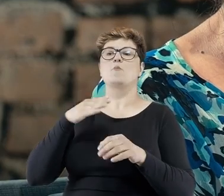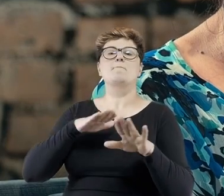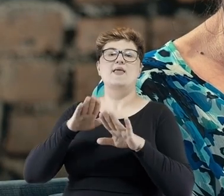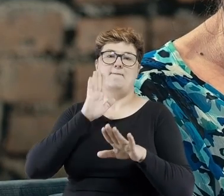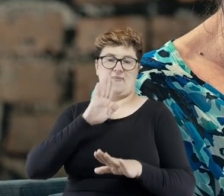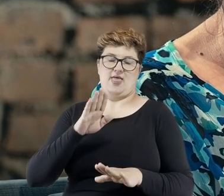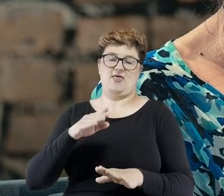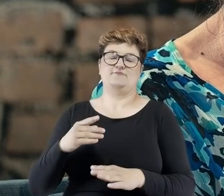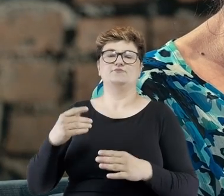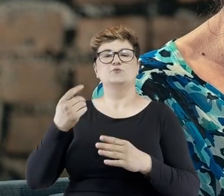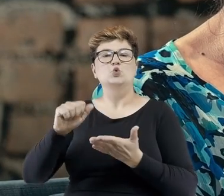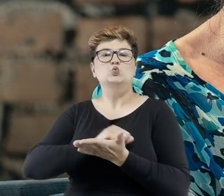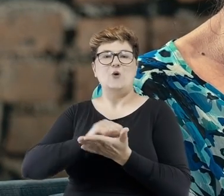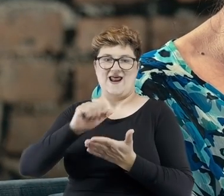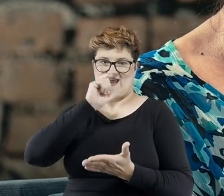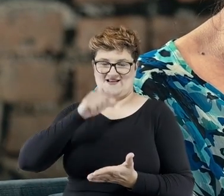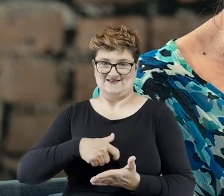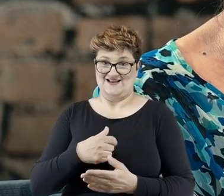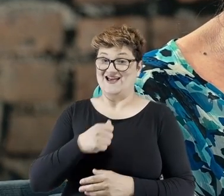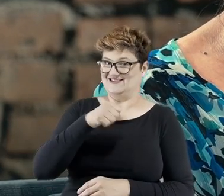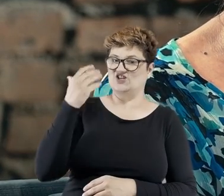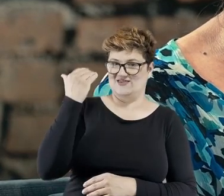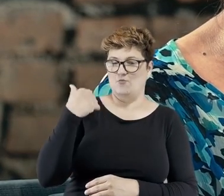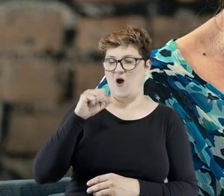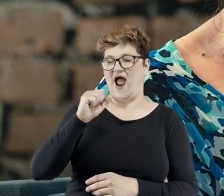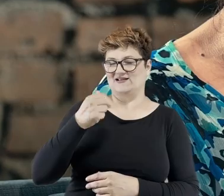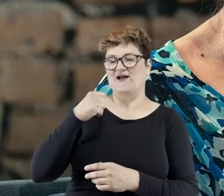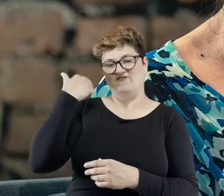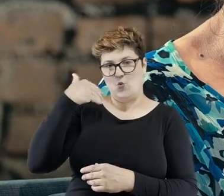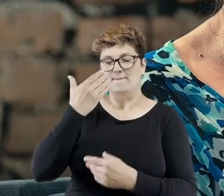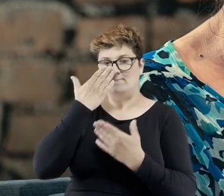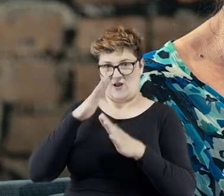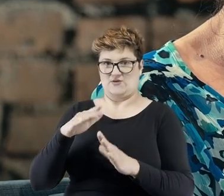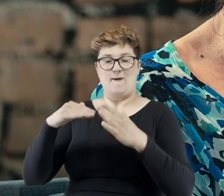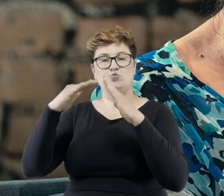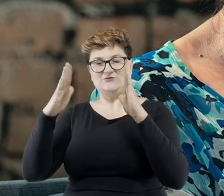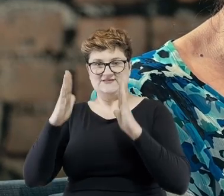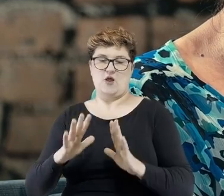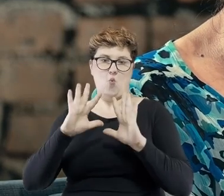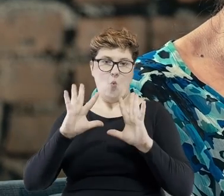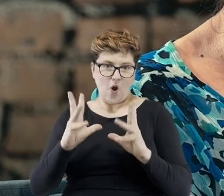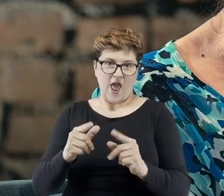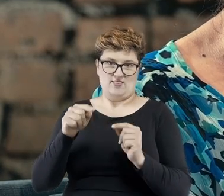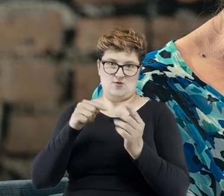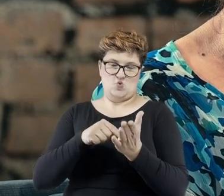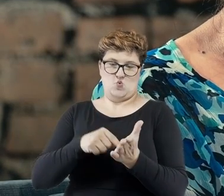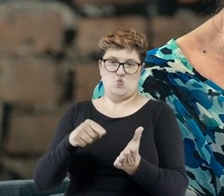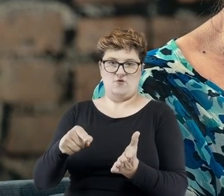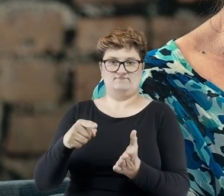gdzie drukarnia gdańska. W zeszłym tygodniu Ania pokazywała na wykładzie, to jest ten budynek taki ładny do